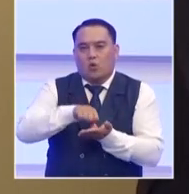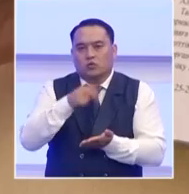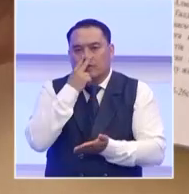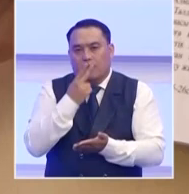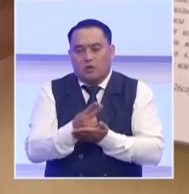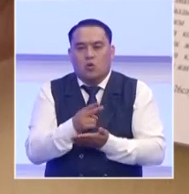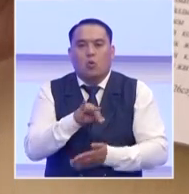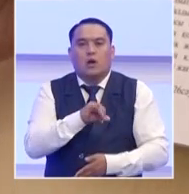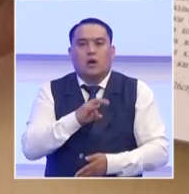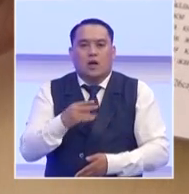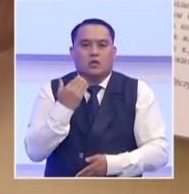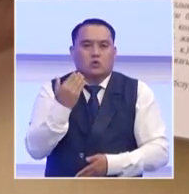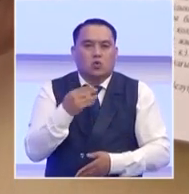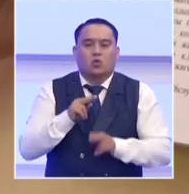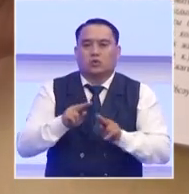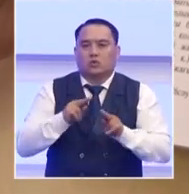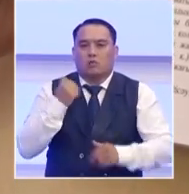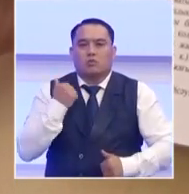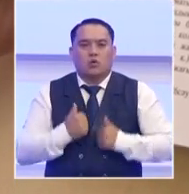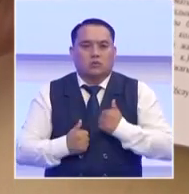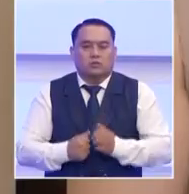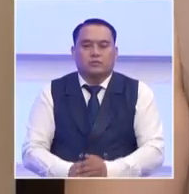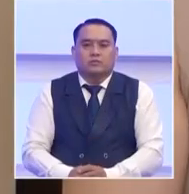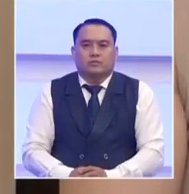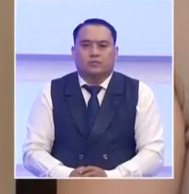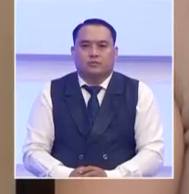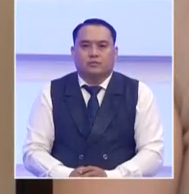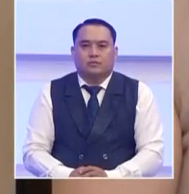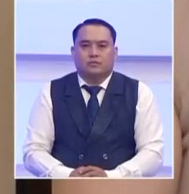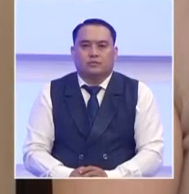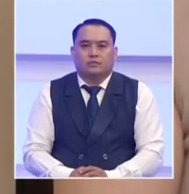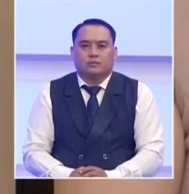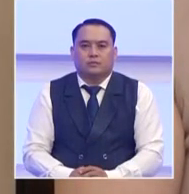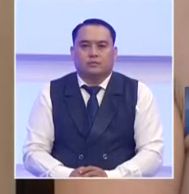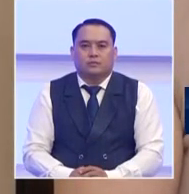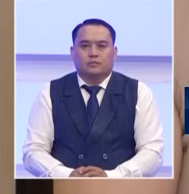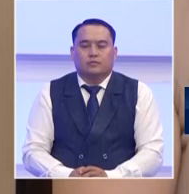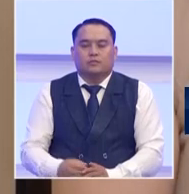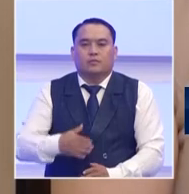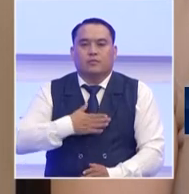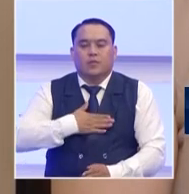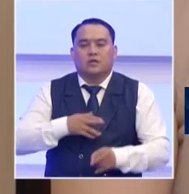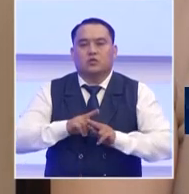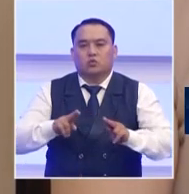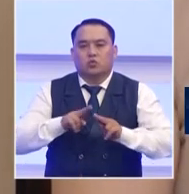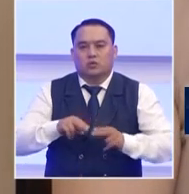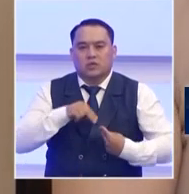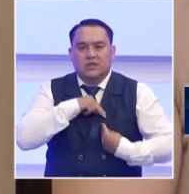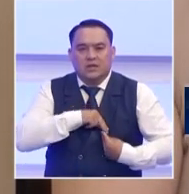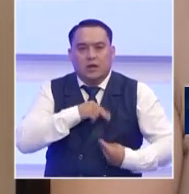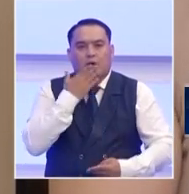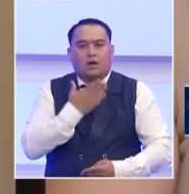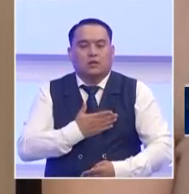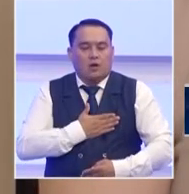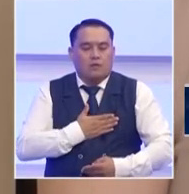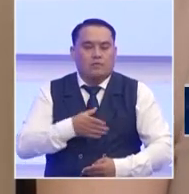түскен. Уәлиханның жетістігімен ұстаздар да мақтанып отыр. Студентім жайлы айтып кететін болсам, өте еңбекқор, білімқор.